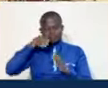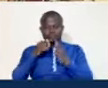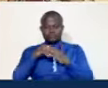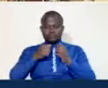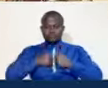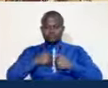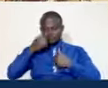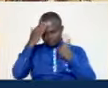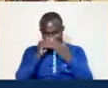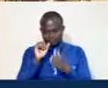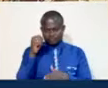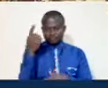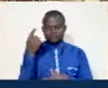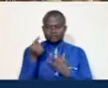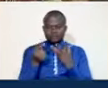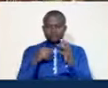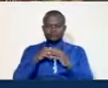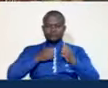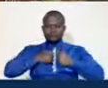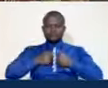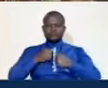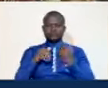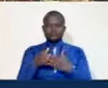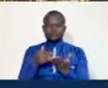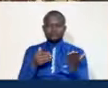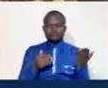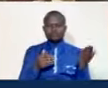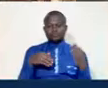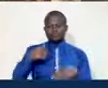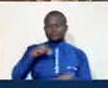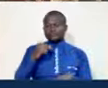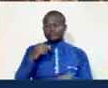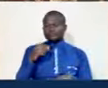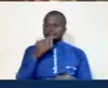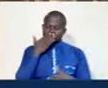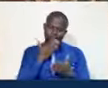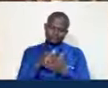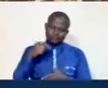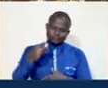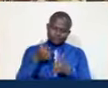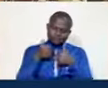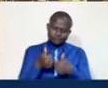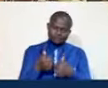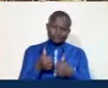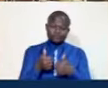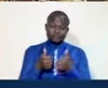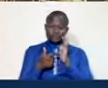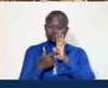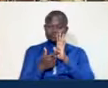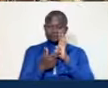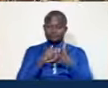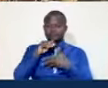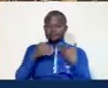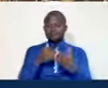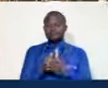Rwanda, kuko icya mbere cyo ibintu by'u Rwanda biri bifite good quality. Bifite good quality, bifite good expression ku bihugu